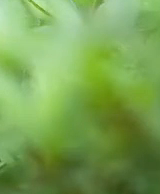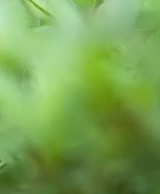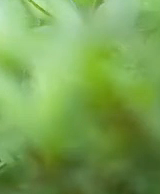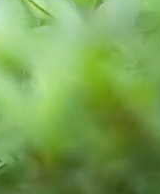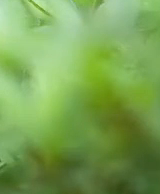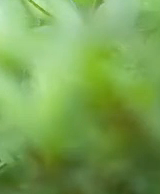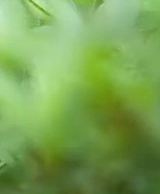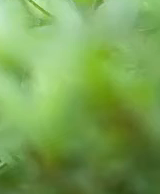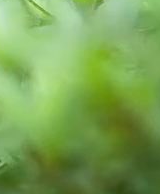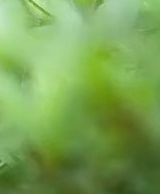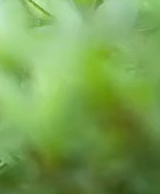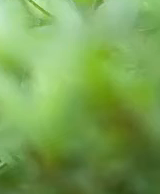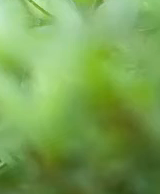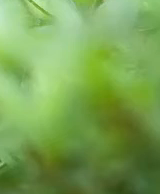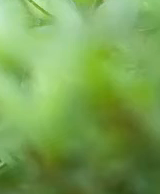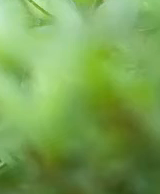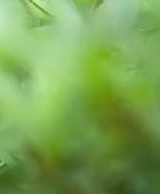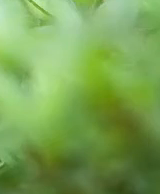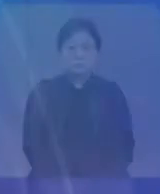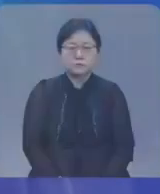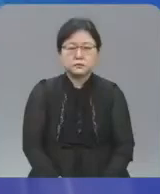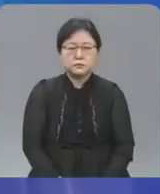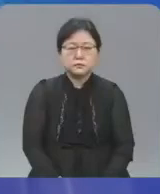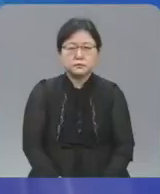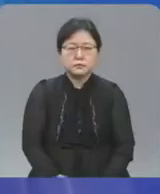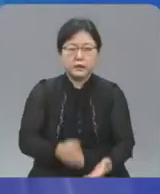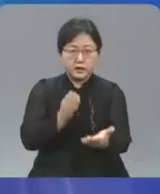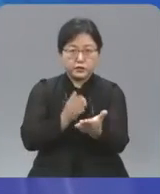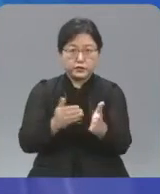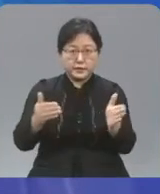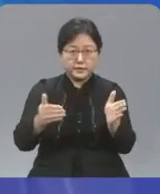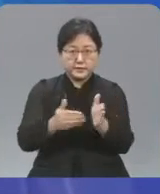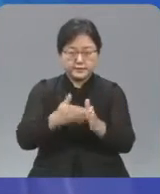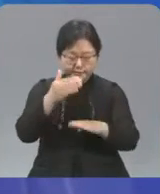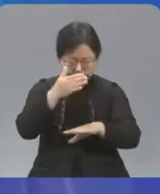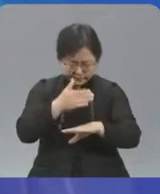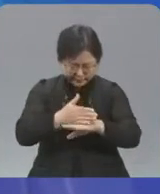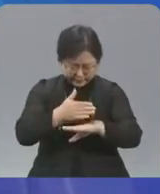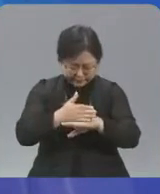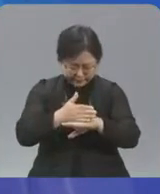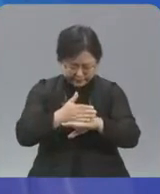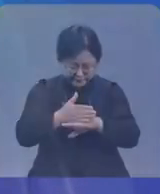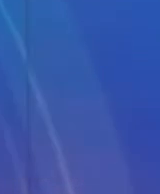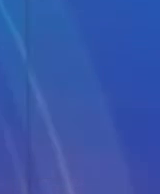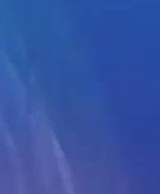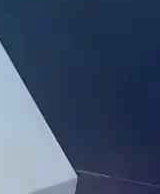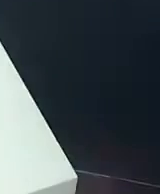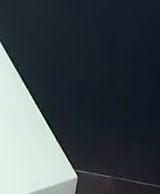더워지겠습니다. 날씨였습니다. 뉴스를 마칩니다. 여러분 고맙습니다.